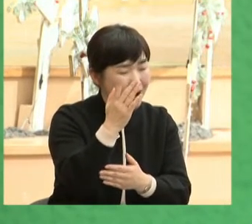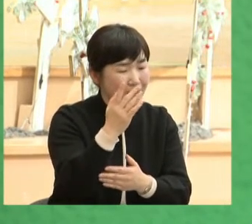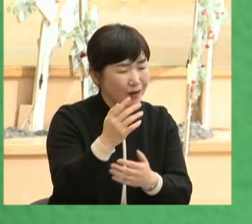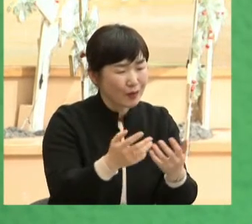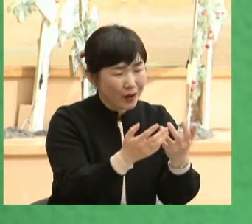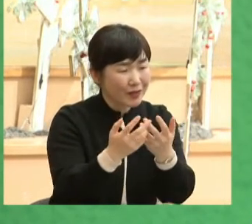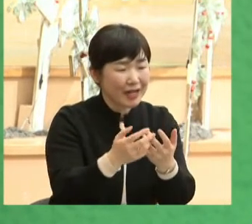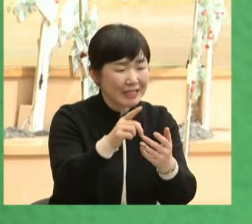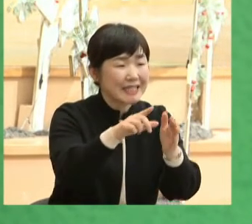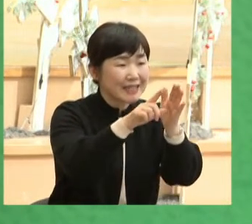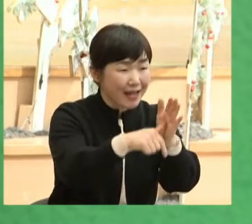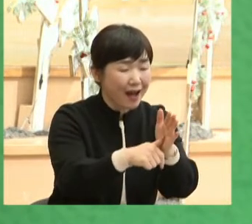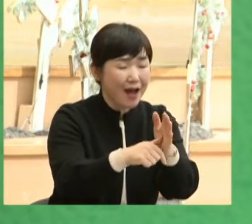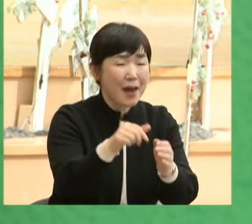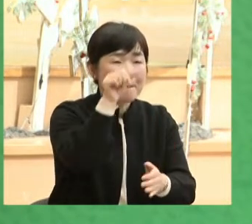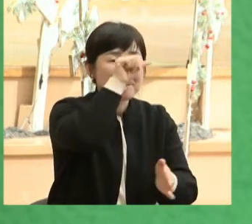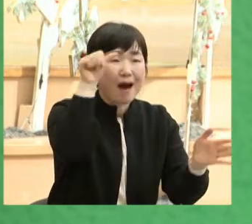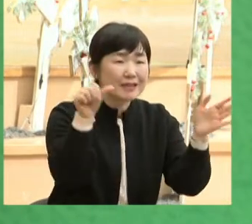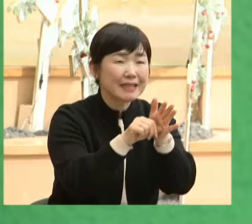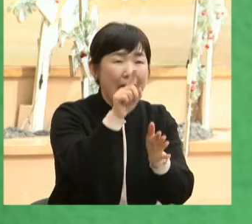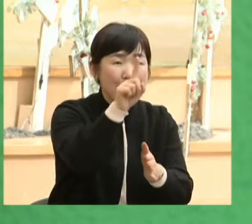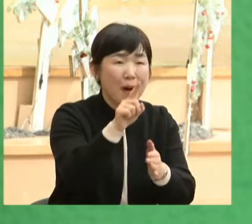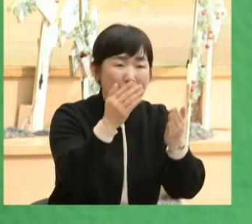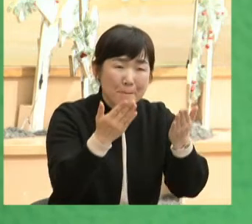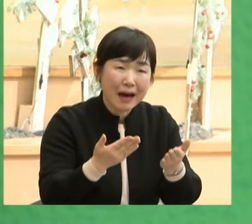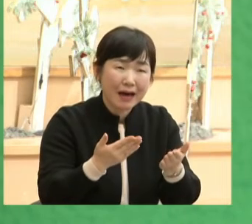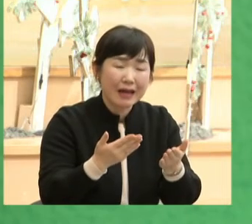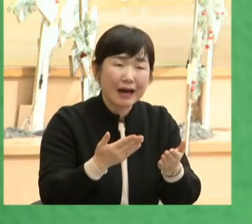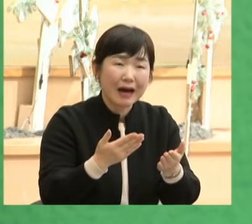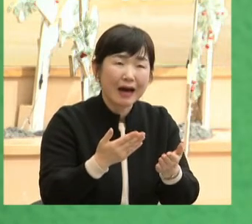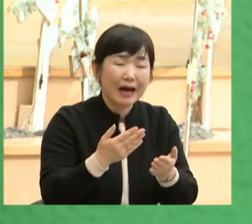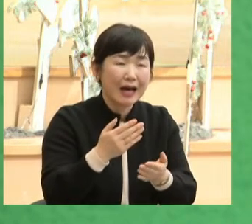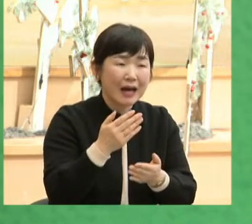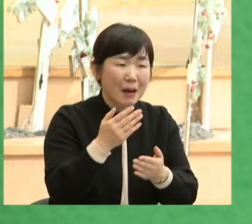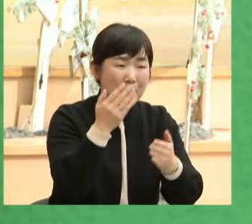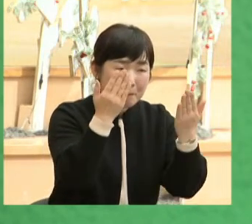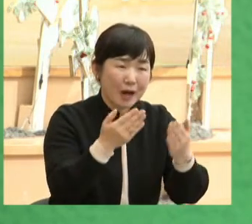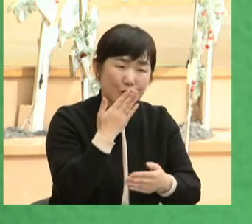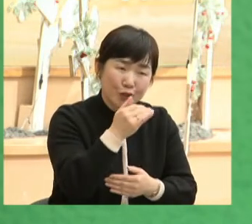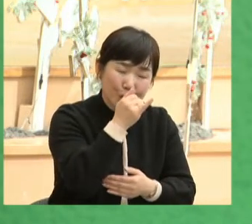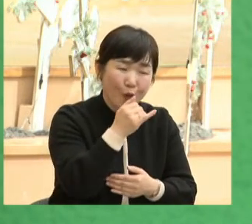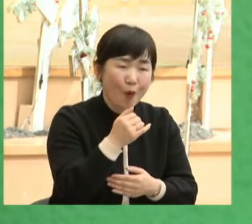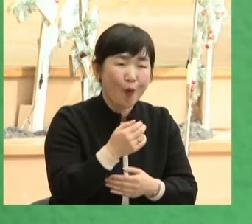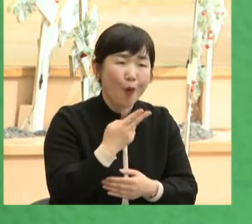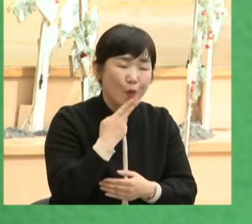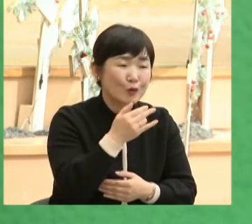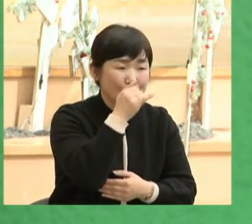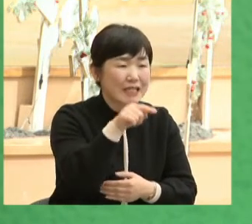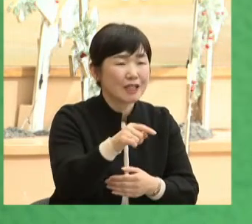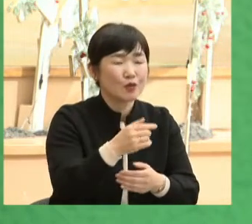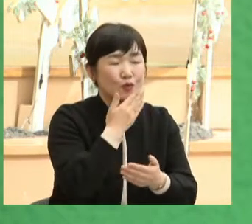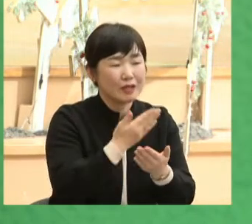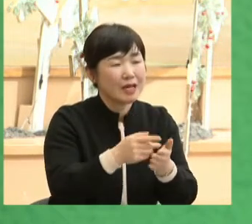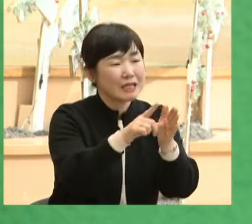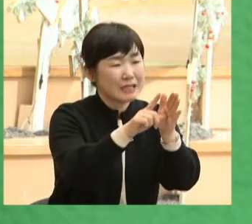평생 한 번 올까 말까 영광스러운 자리에 지금 분양 하는이 순간